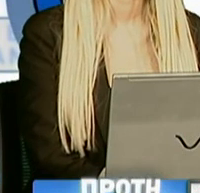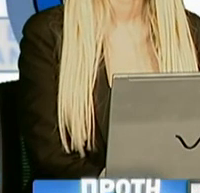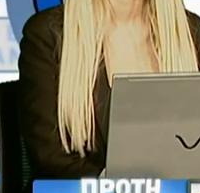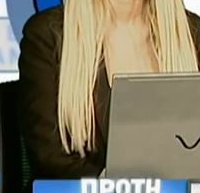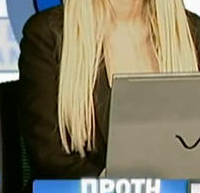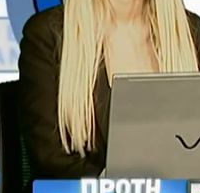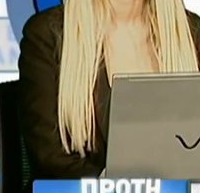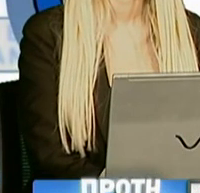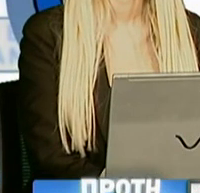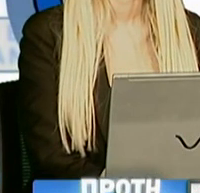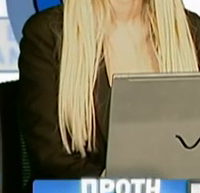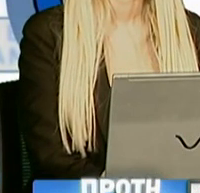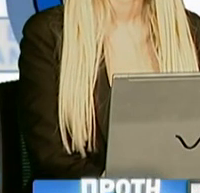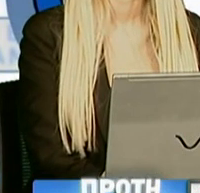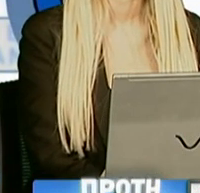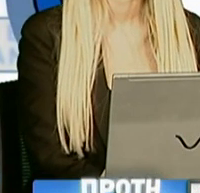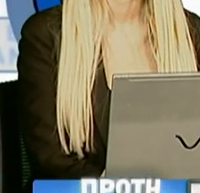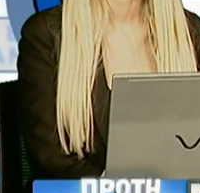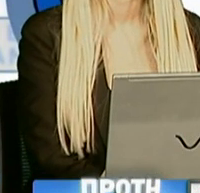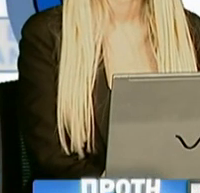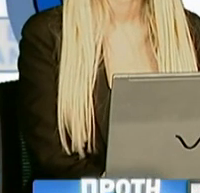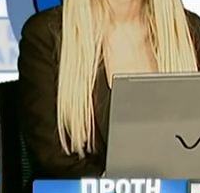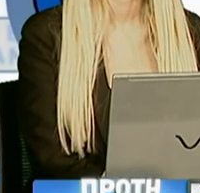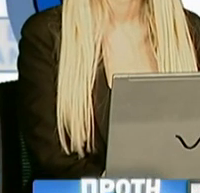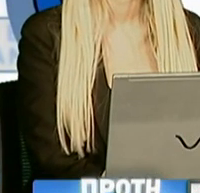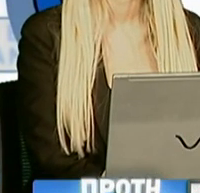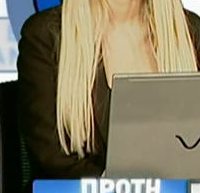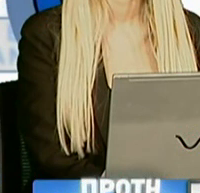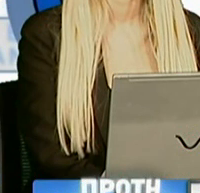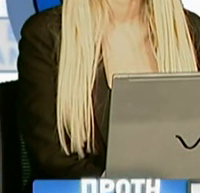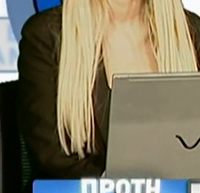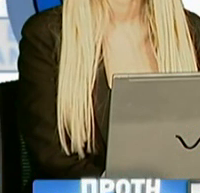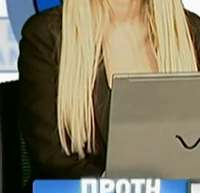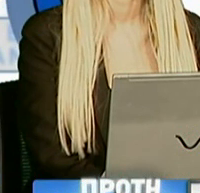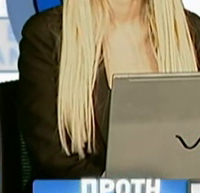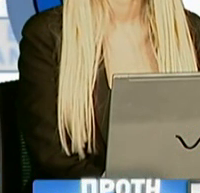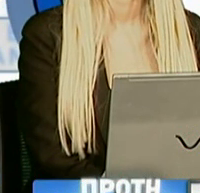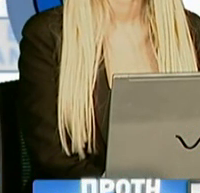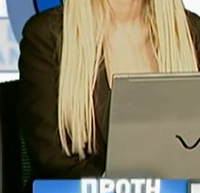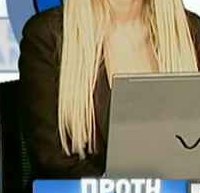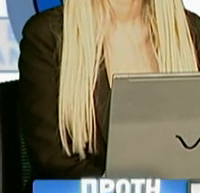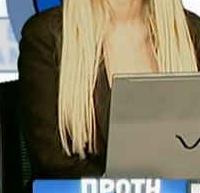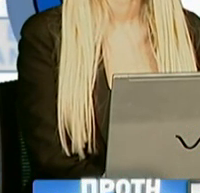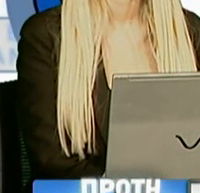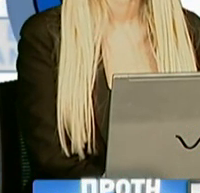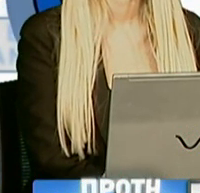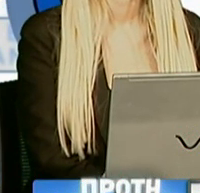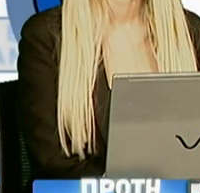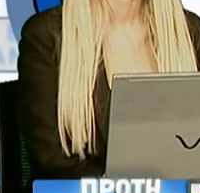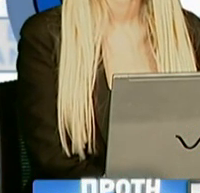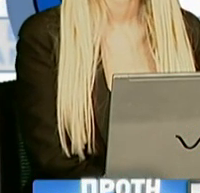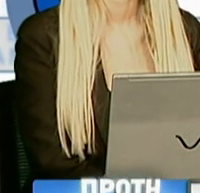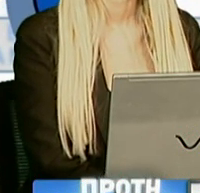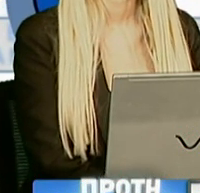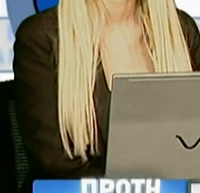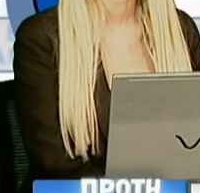εάν συμμετείχε στην ψηφοφορία θα ψήφιζε υπέρ της έγκρισης του προϋπολογισμού. Ωστόσο, η επιστολική ψήφος που έστειλε δεν θεωρήθηκε έγκυρη και